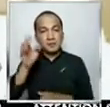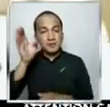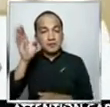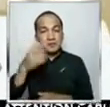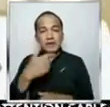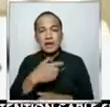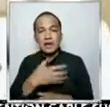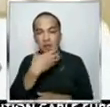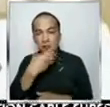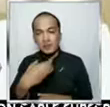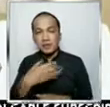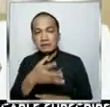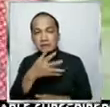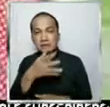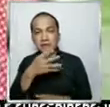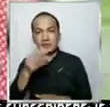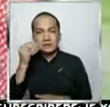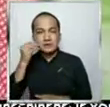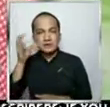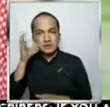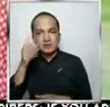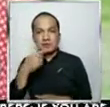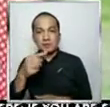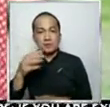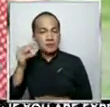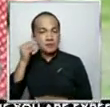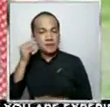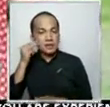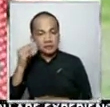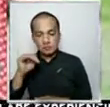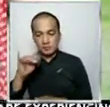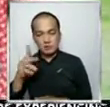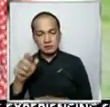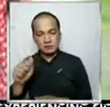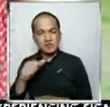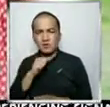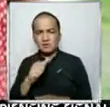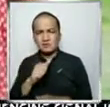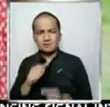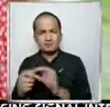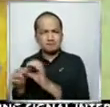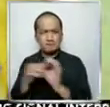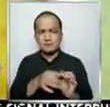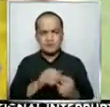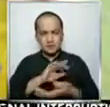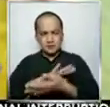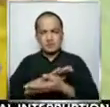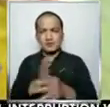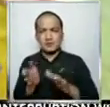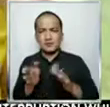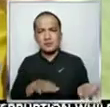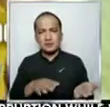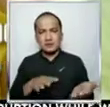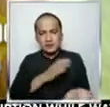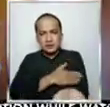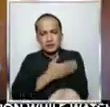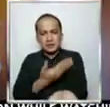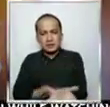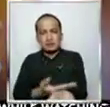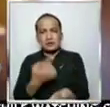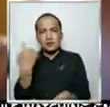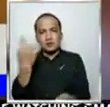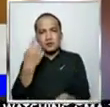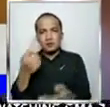Minda Cornejo. Nilinaw ni Aling Minda na walang kinalaman sa COVID ang inkinamatay ng anak. Ang tanging request